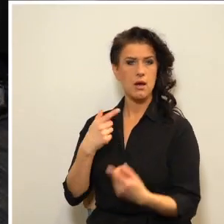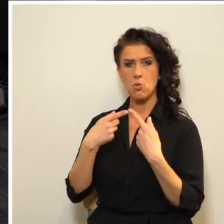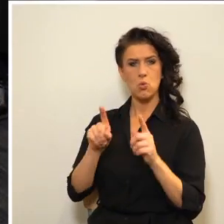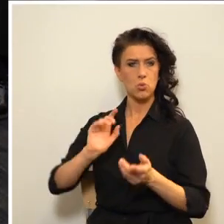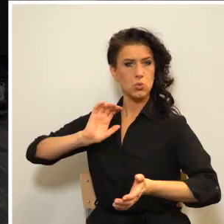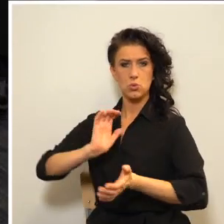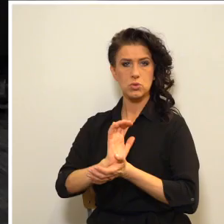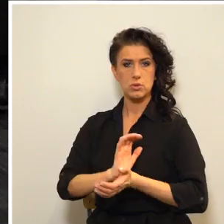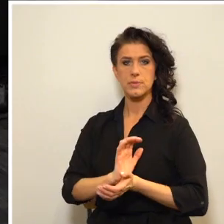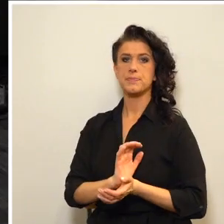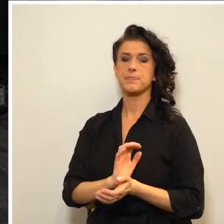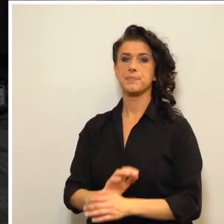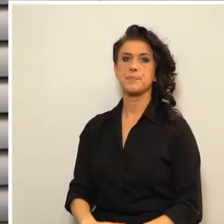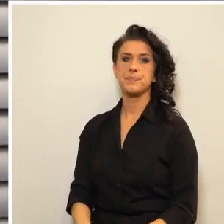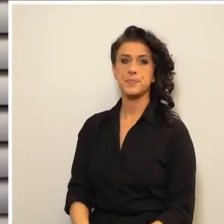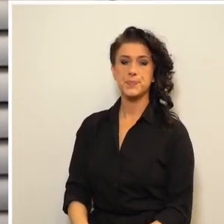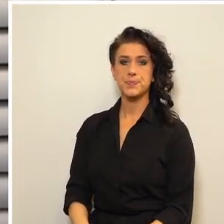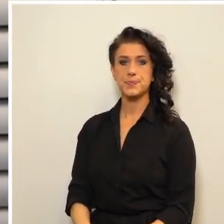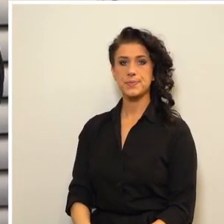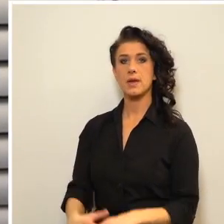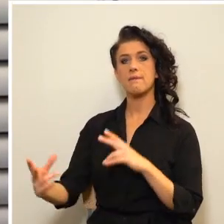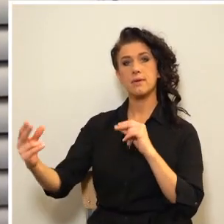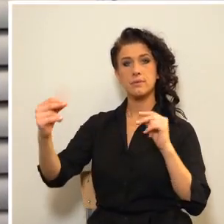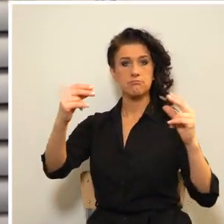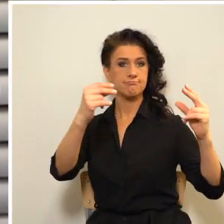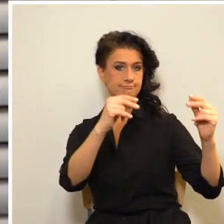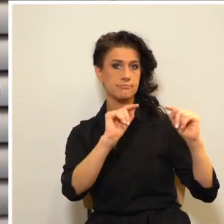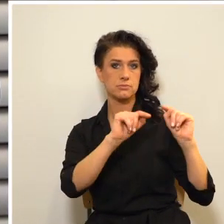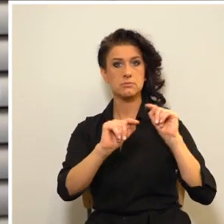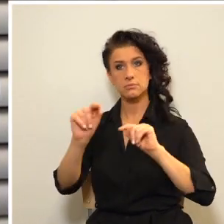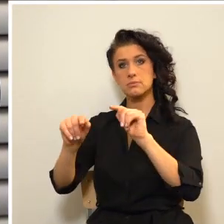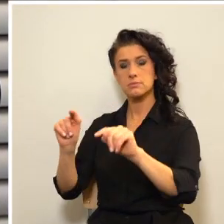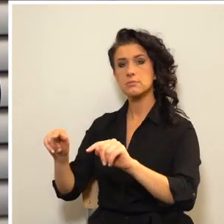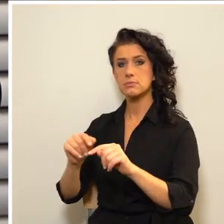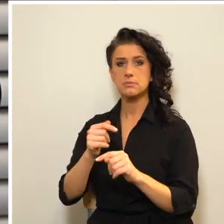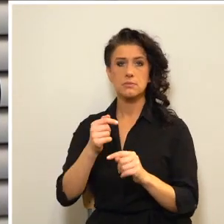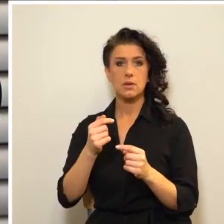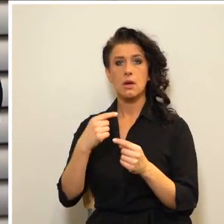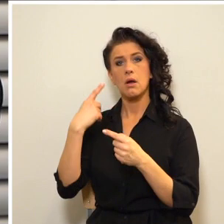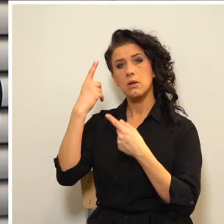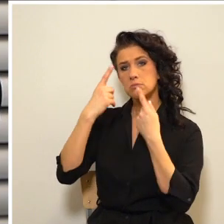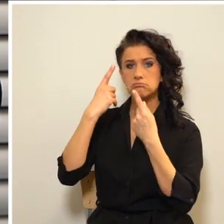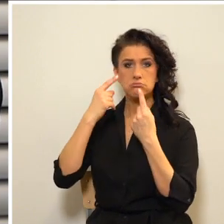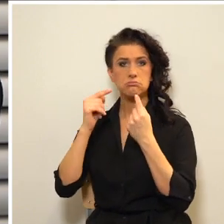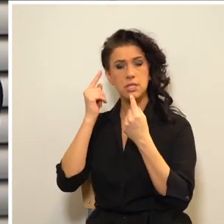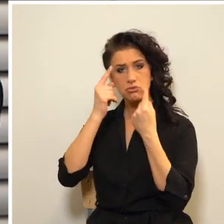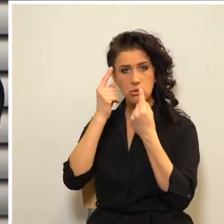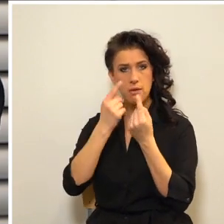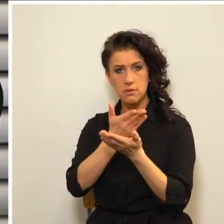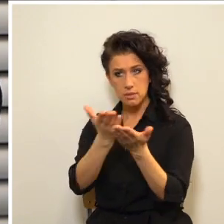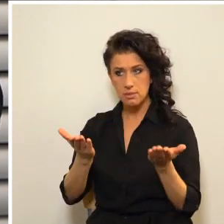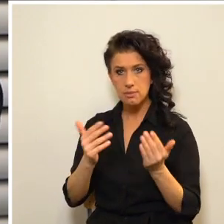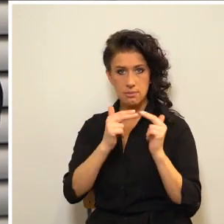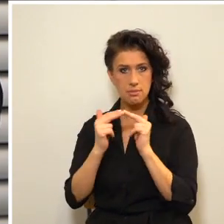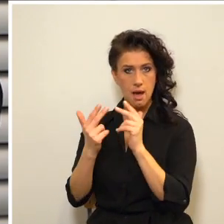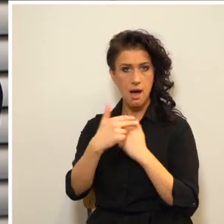tylko bo z tych naszego z naszych argumentów i z naszego toku myślenia się taki